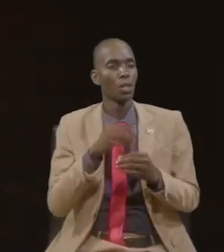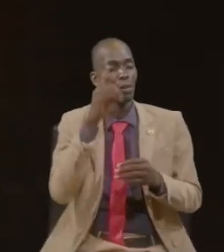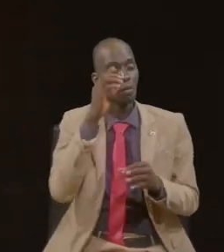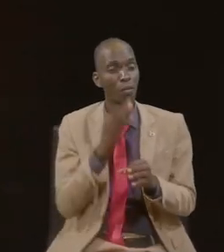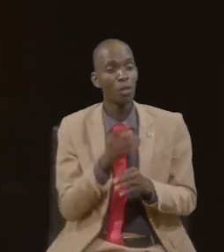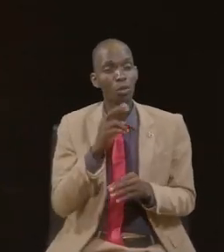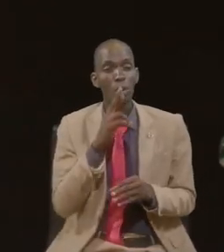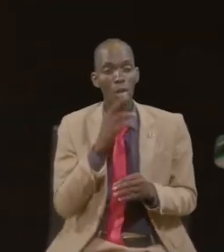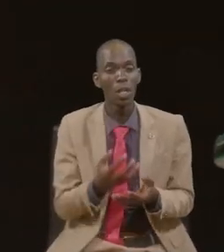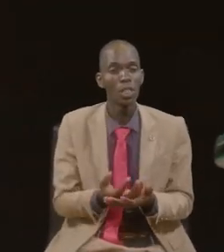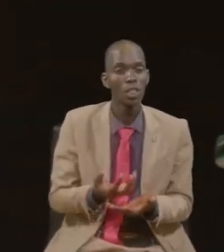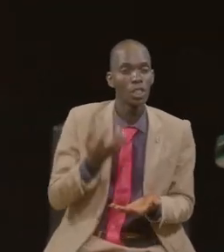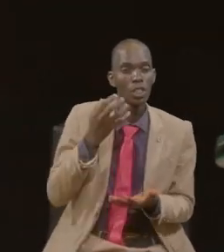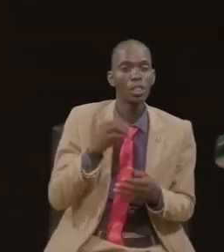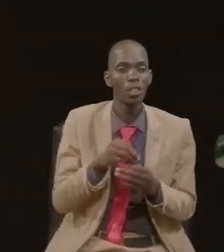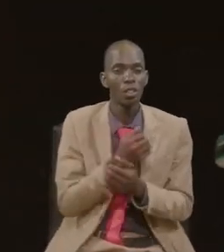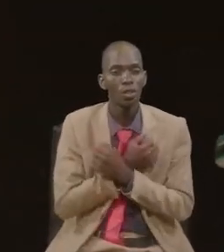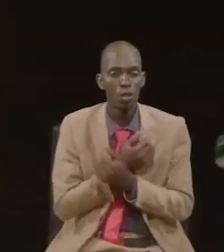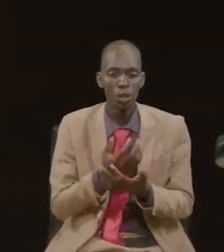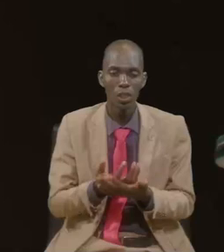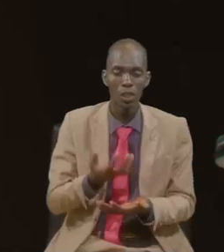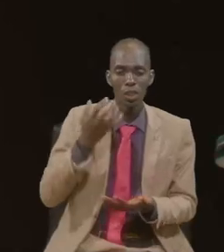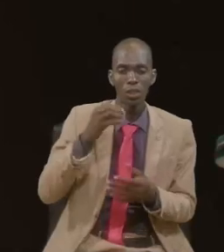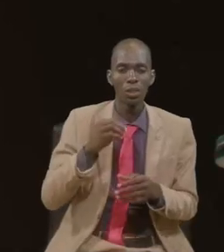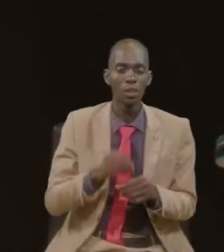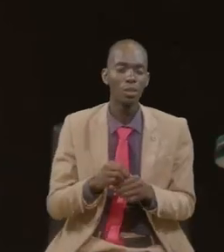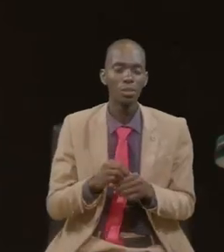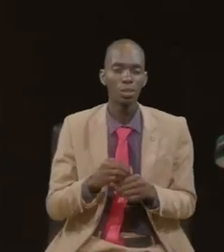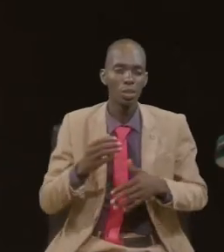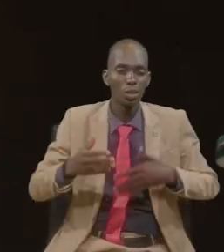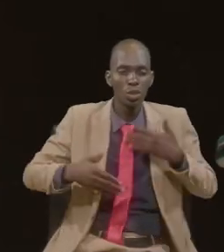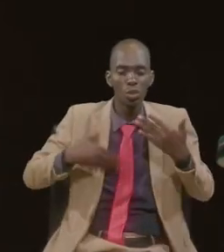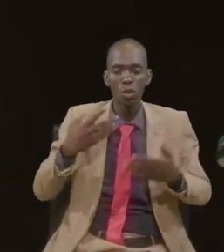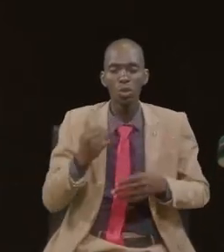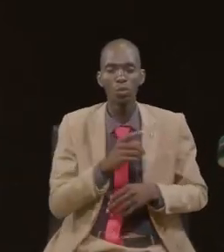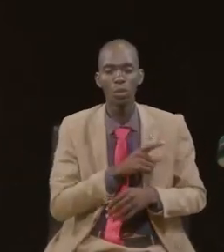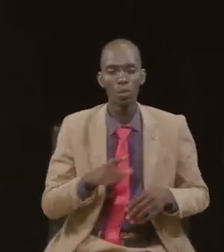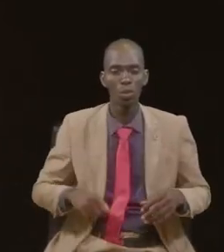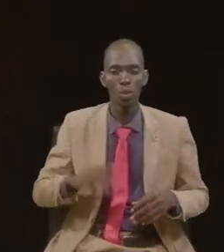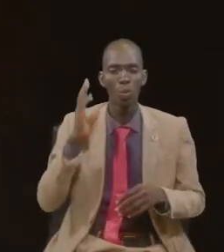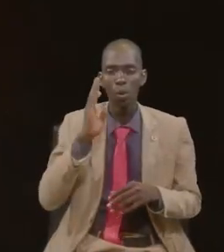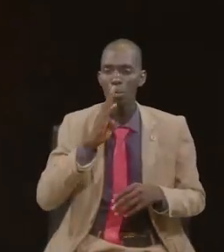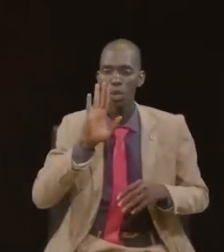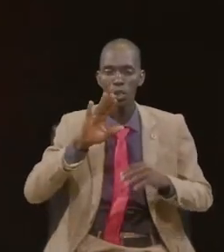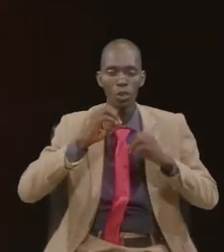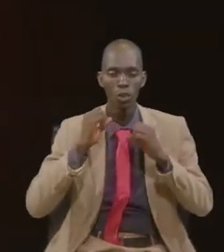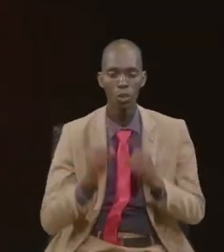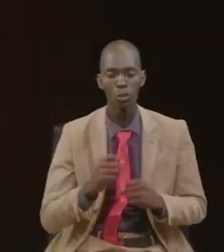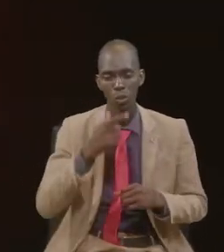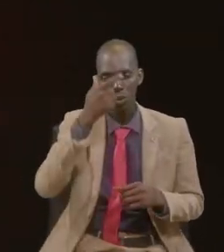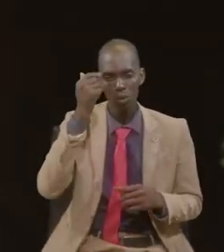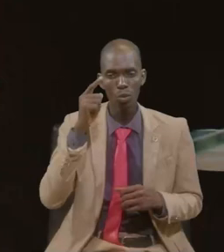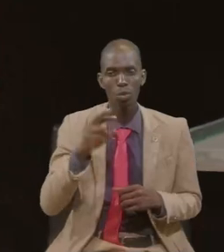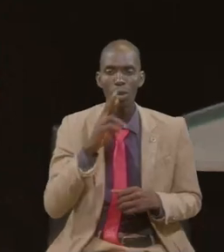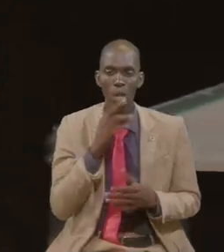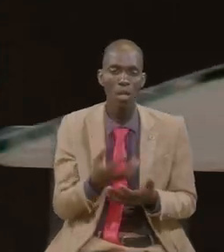nous. Riche en foi, vous êtes riche en l'amour, riche en joie. La joie du Seigneur sera votre force. Parce que vous êtes riche